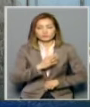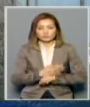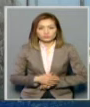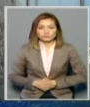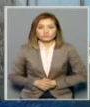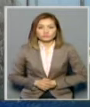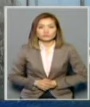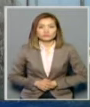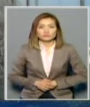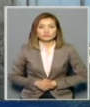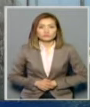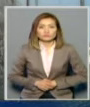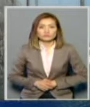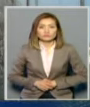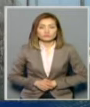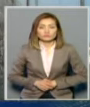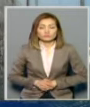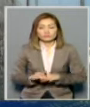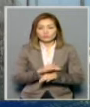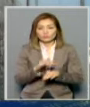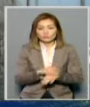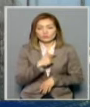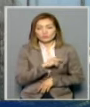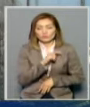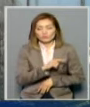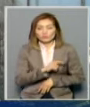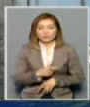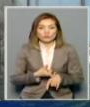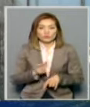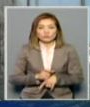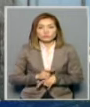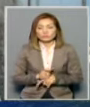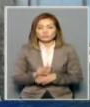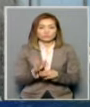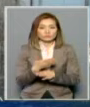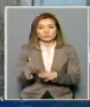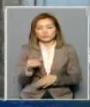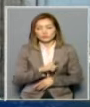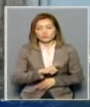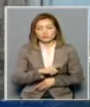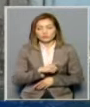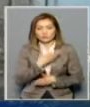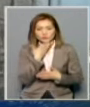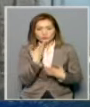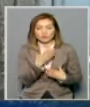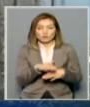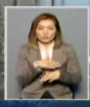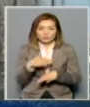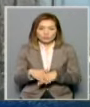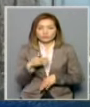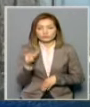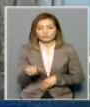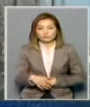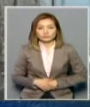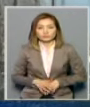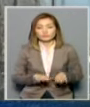еңбек етеді. Сосын бұл кісі өте ақкөңіл адам, ақкөңіл. Ол үлкен кіші деп ешкімді ала алмайды, жаңағы жұрттың